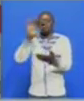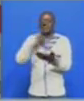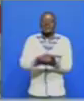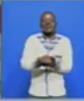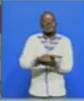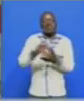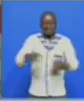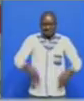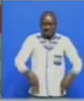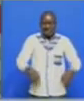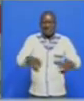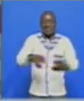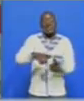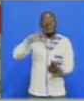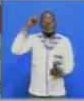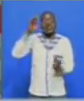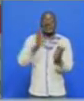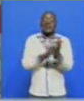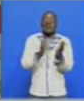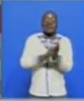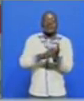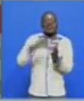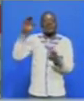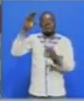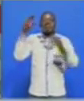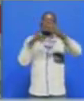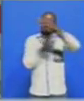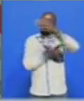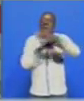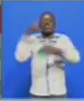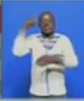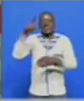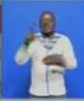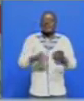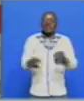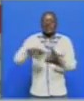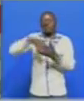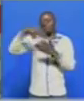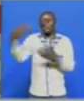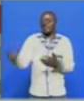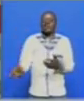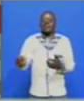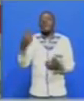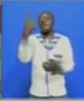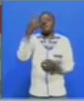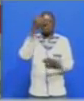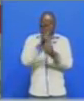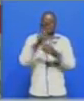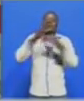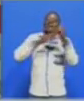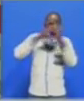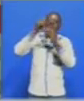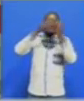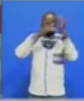ciel ouvert, des écoles décoiffées, qui chancellent ou s'écroulent à moins d'un an de construction,